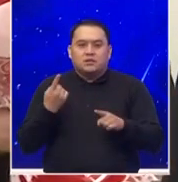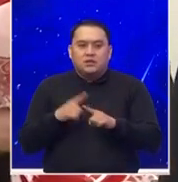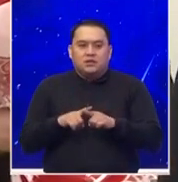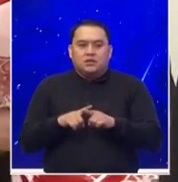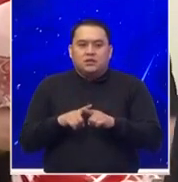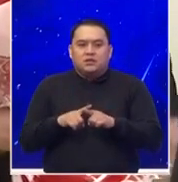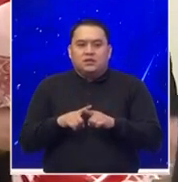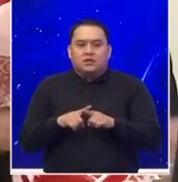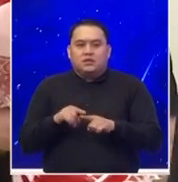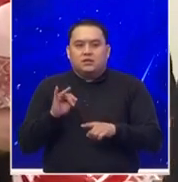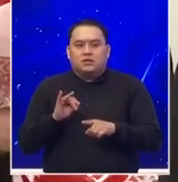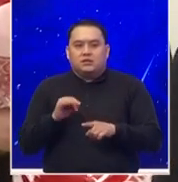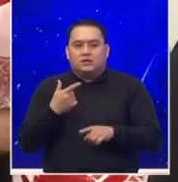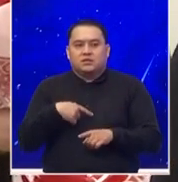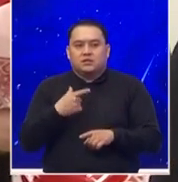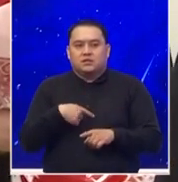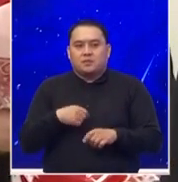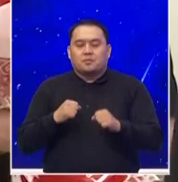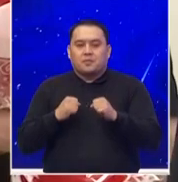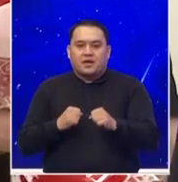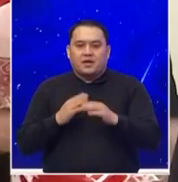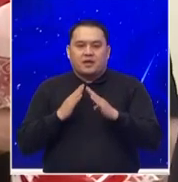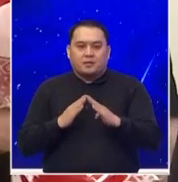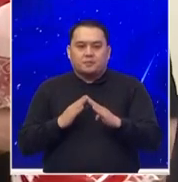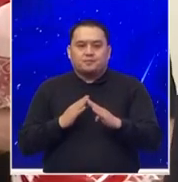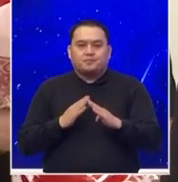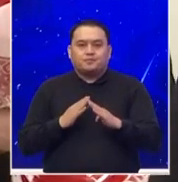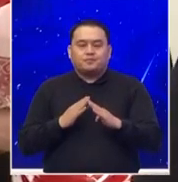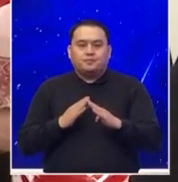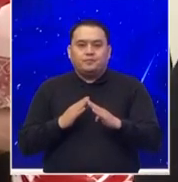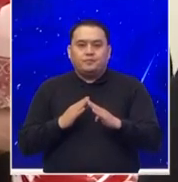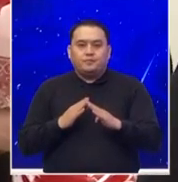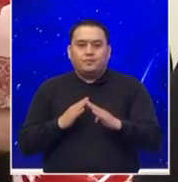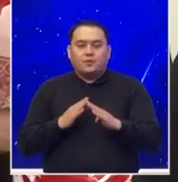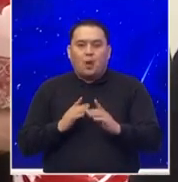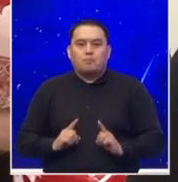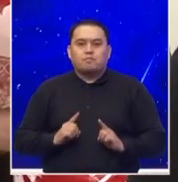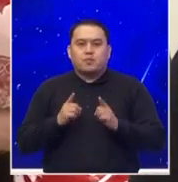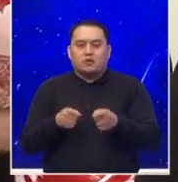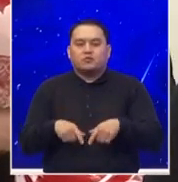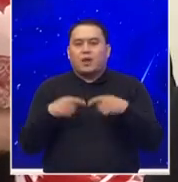карате. И сами бои, конечно. Но чтобы попасть на